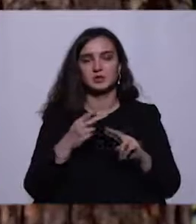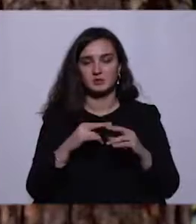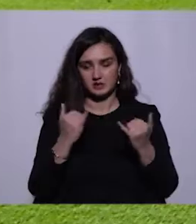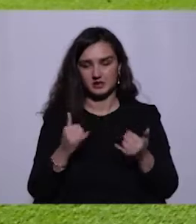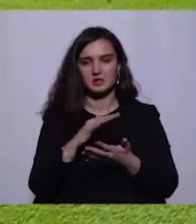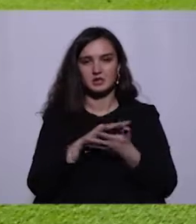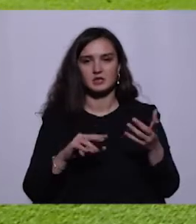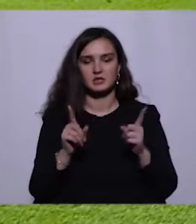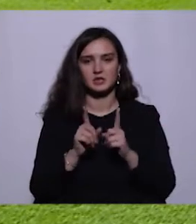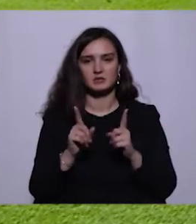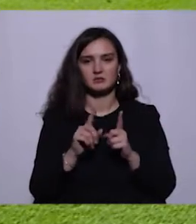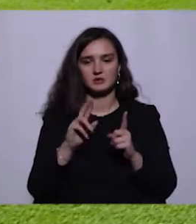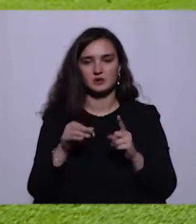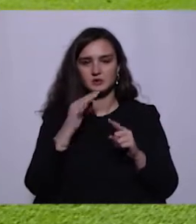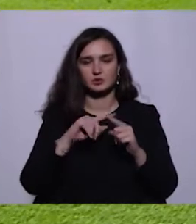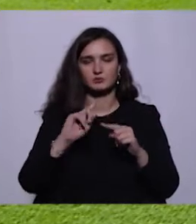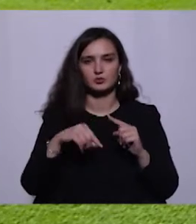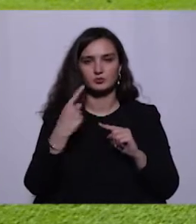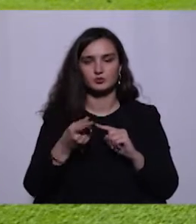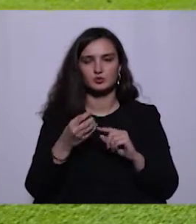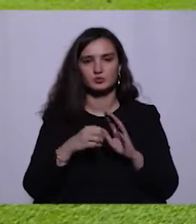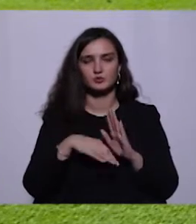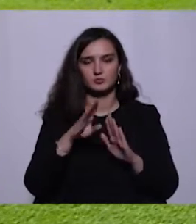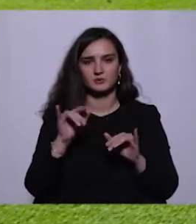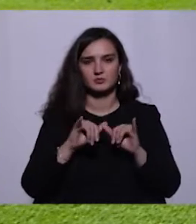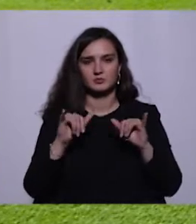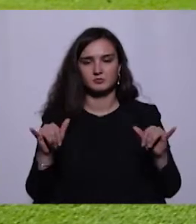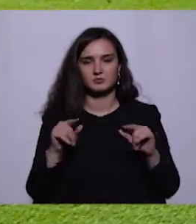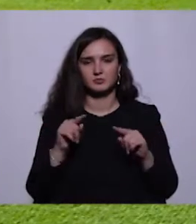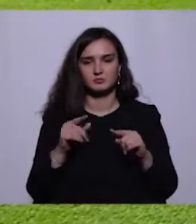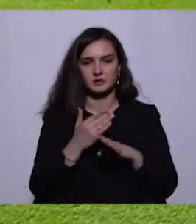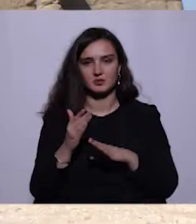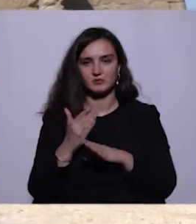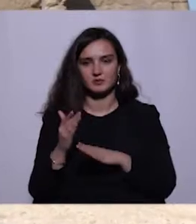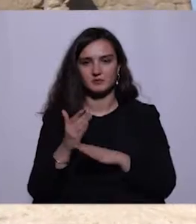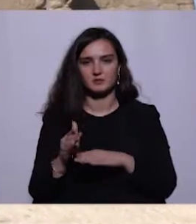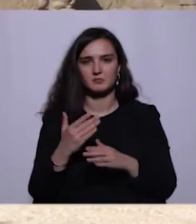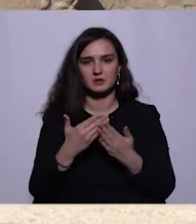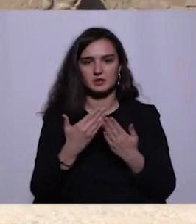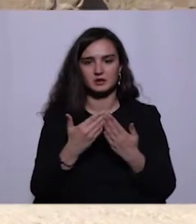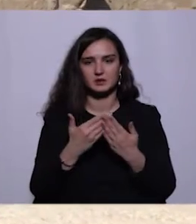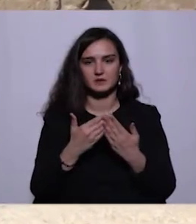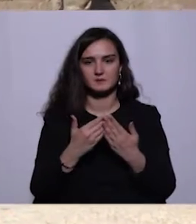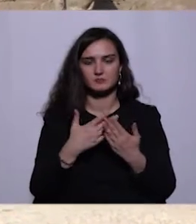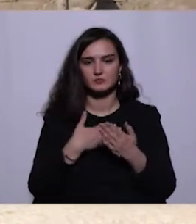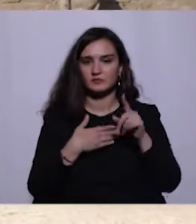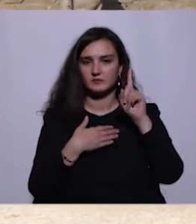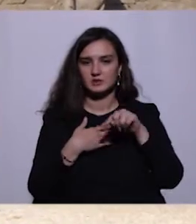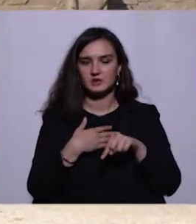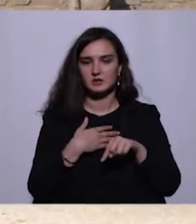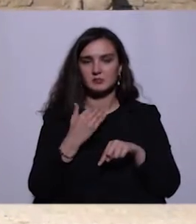ეხლაც აგრძელებს და შემდგომში უკვე ანვითარებს ეტაპობრივად. მაგალითად, ჩვენ